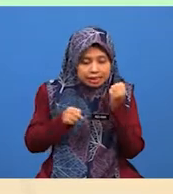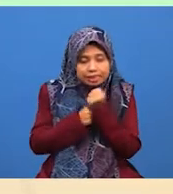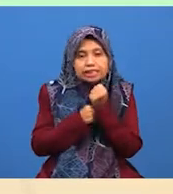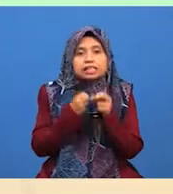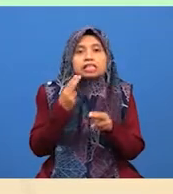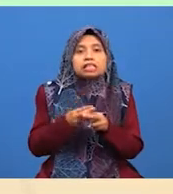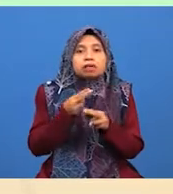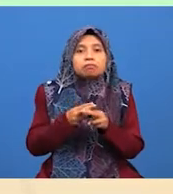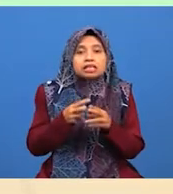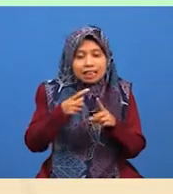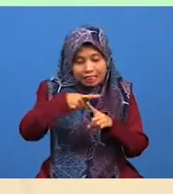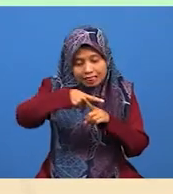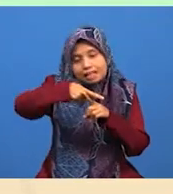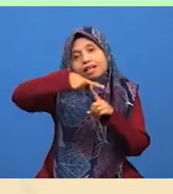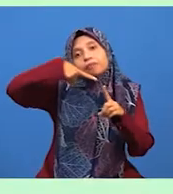sendinama daripada.